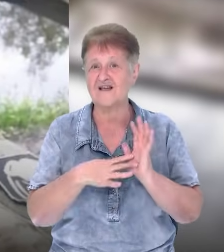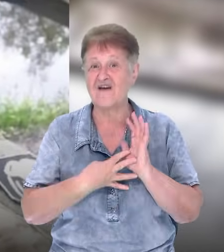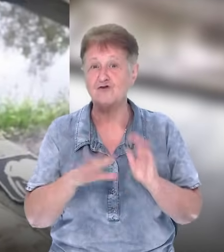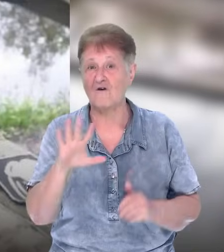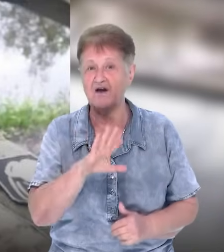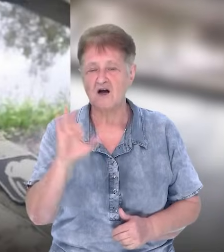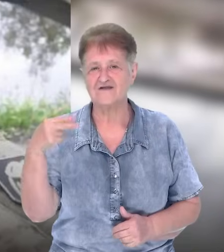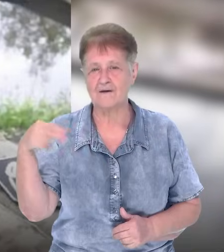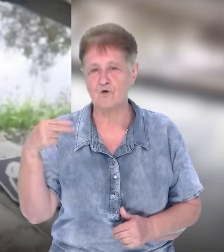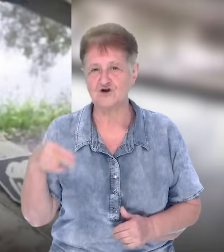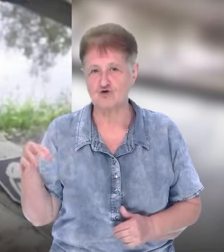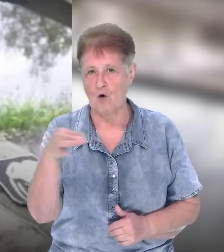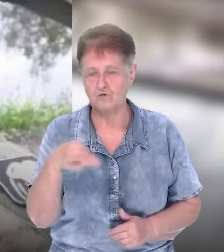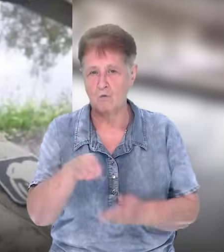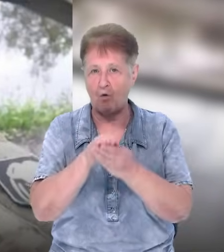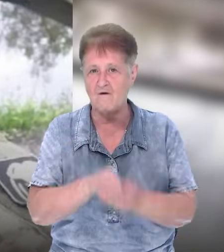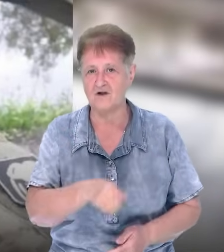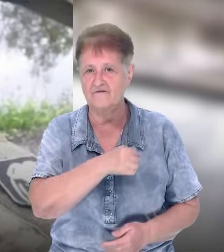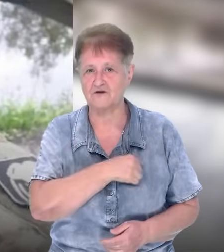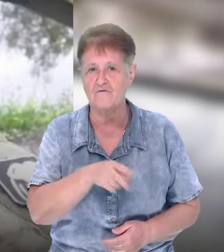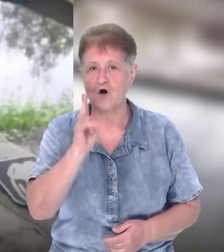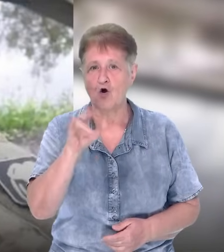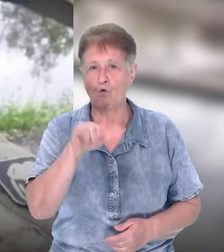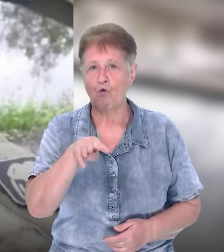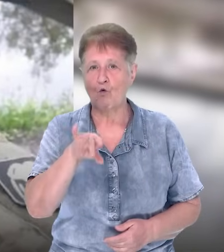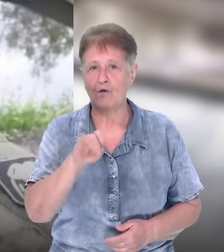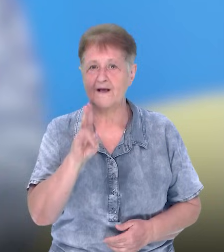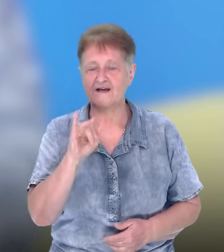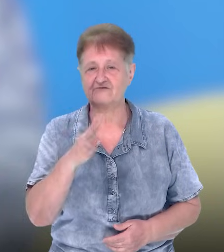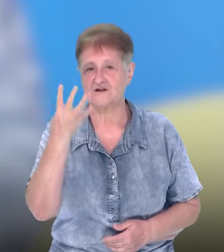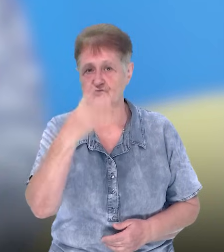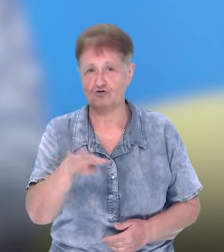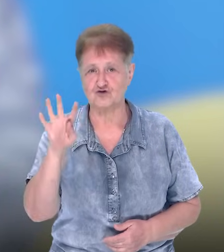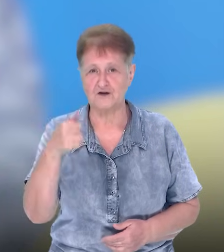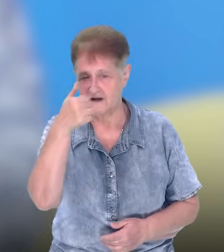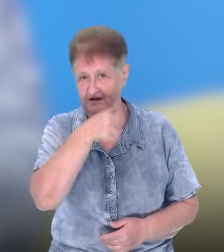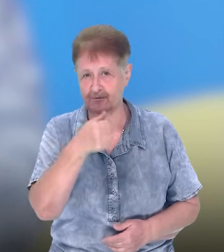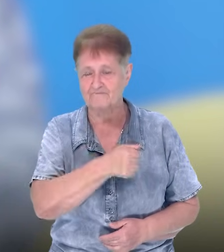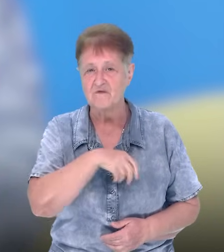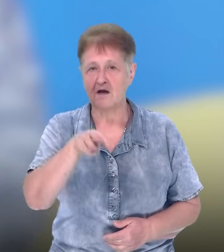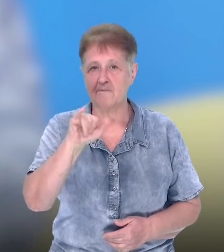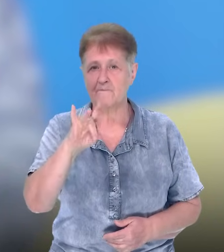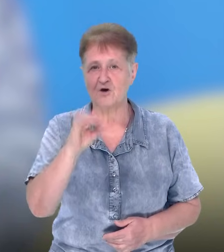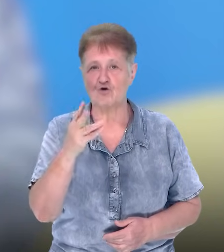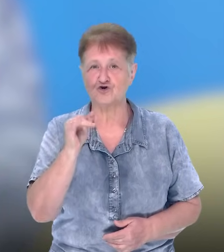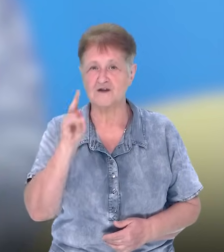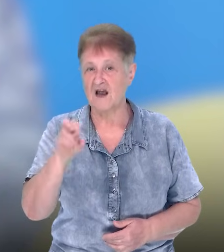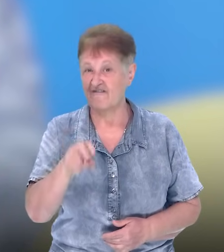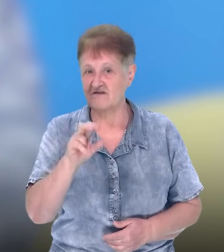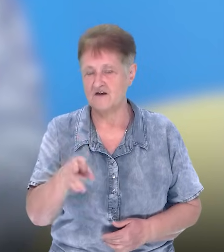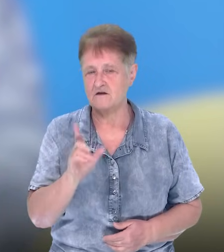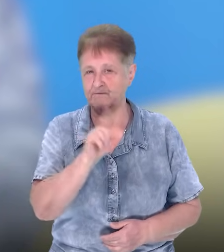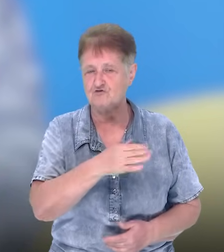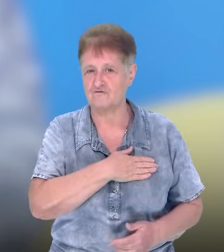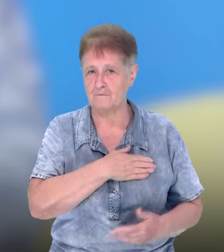9 вересня в Запорізькій області. Поховали військового в Куликівці. 44-річний солдат Сергій Мірошник у квітні цього року